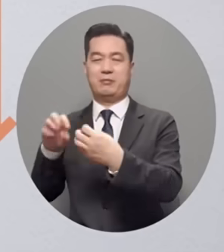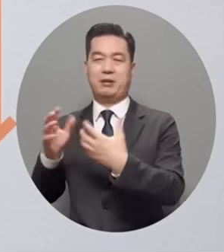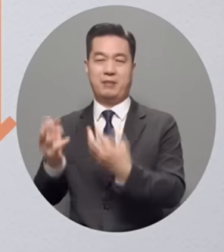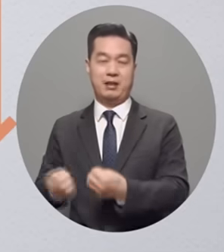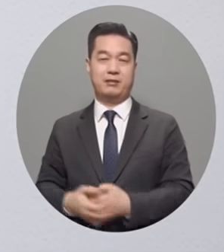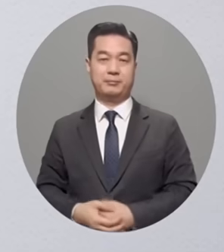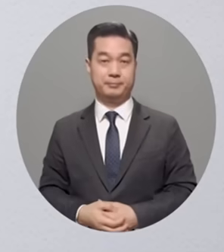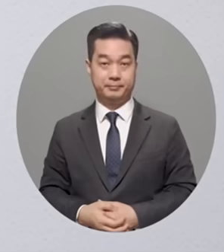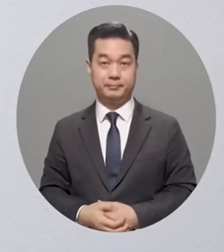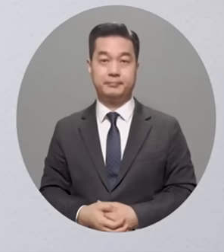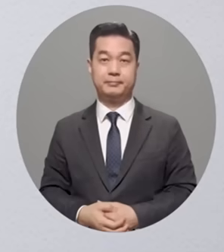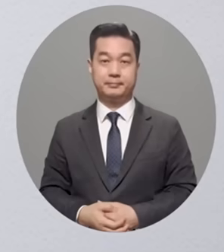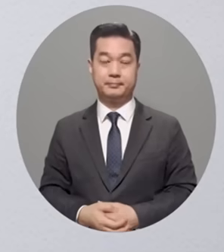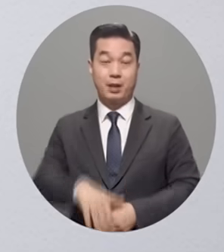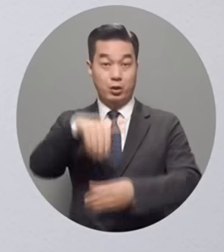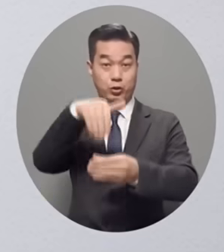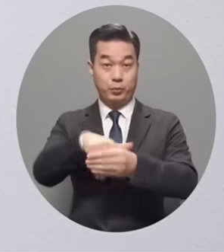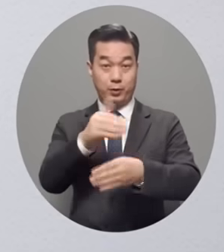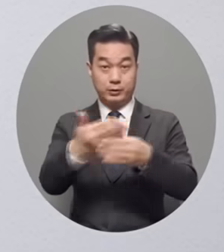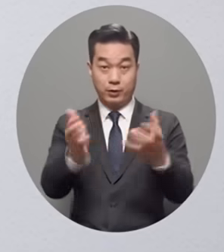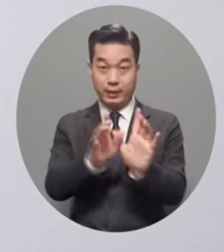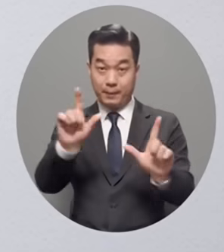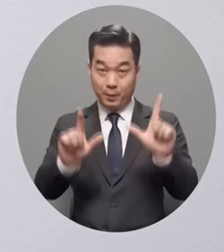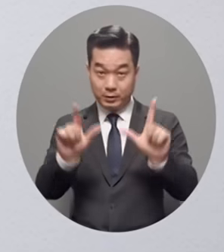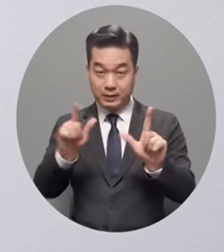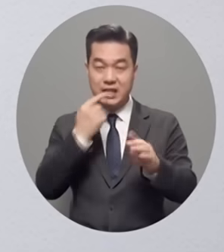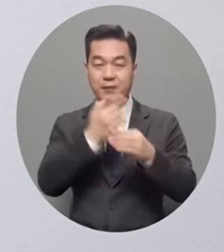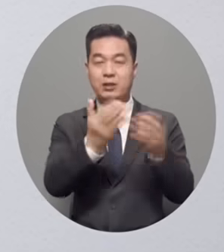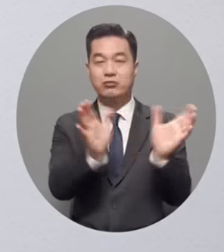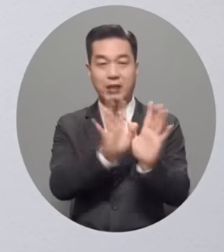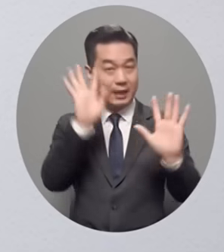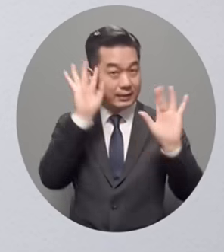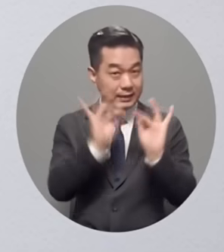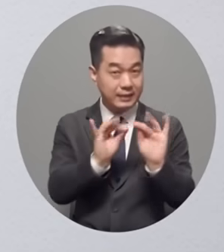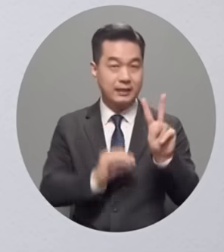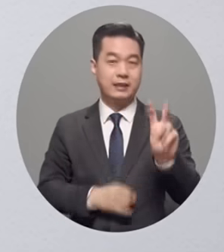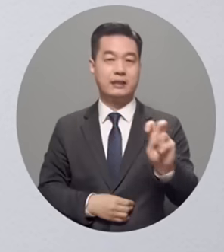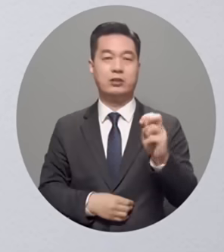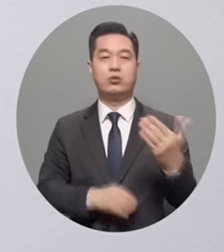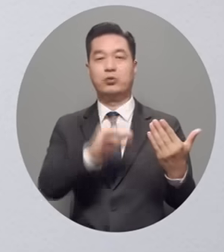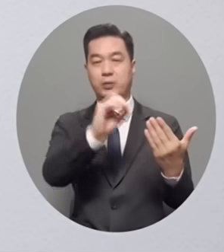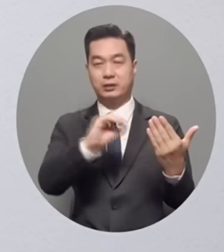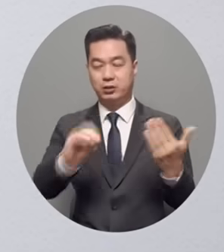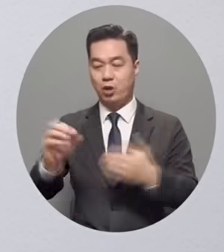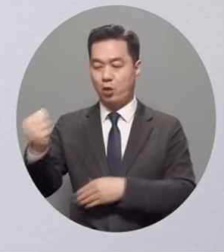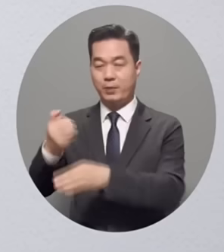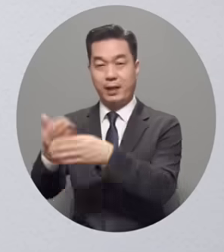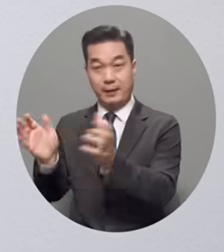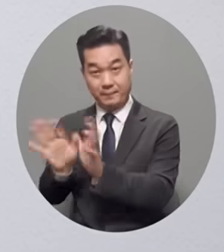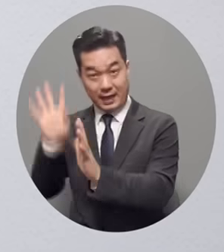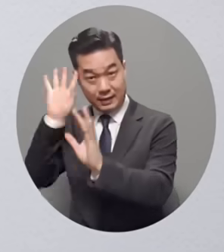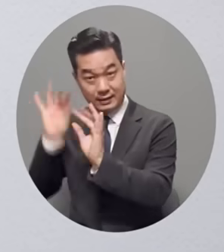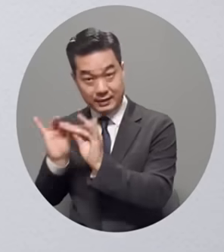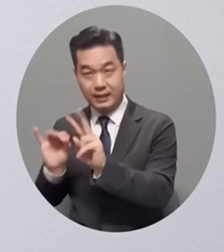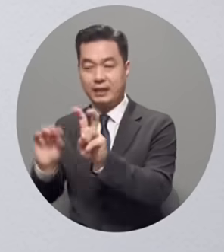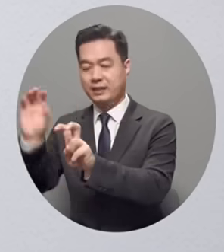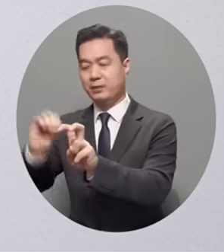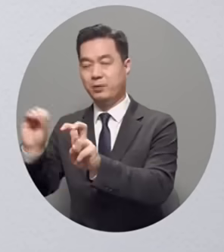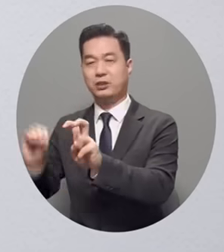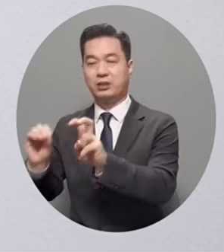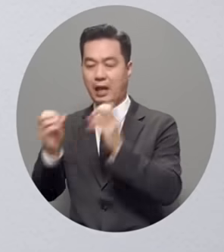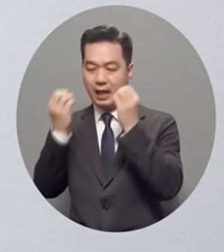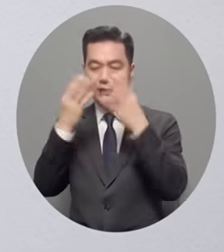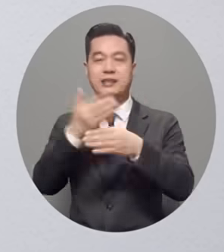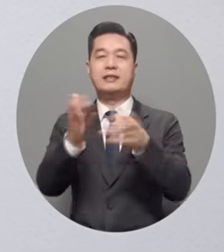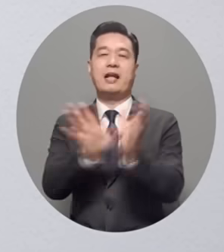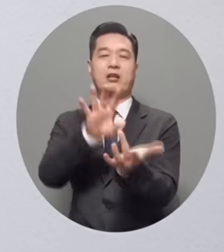높았습니다. 투표 정당별로는 민주당 지지층의 29%, 국민의힘 지지층의 20%가 신당 투표